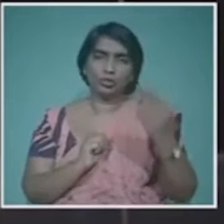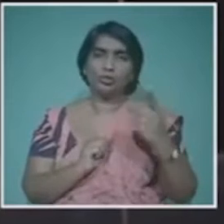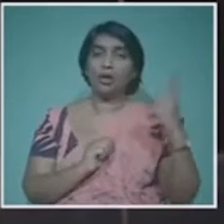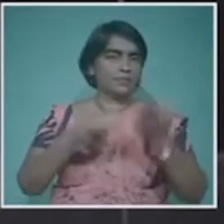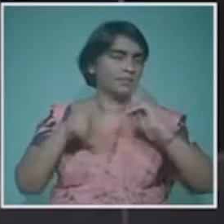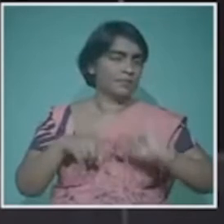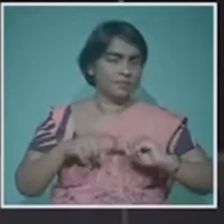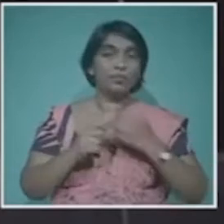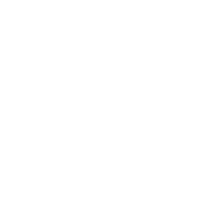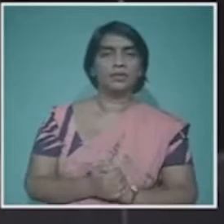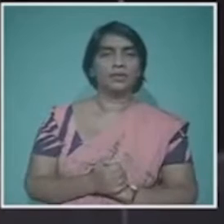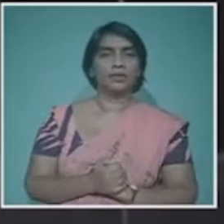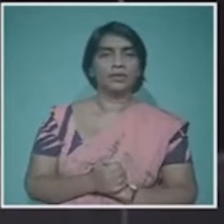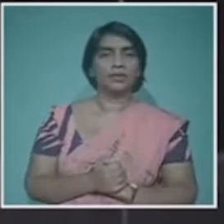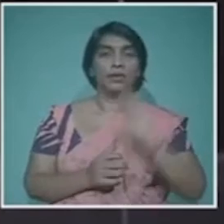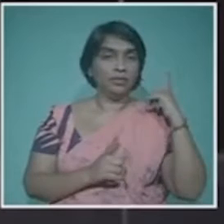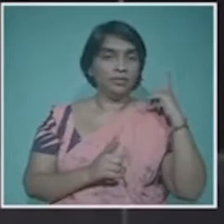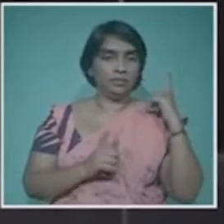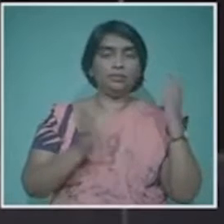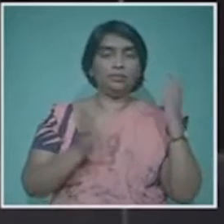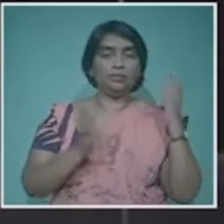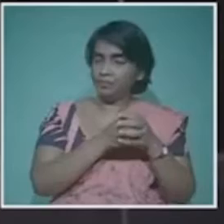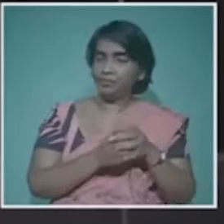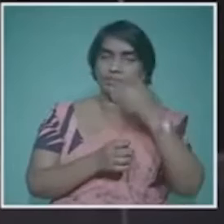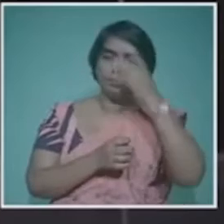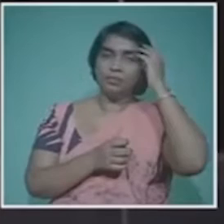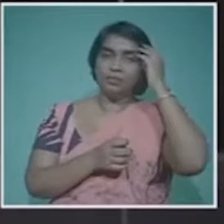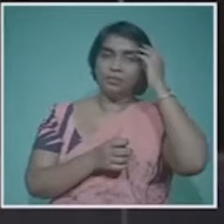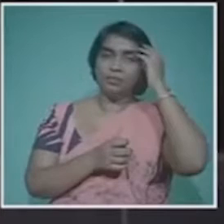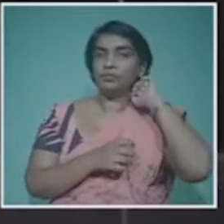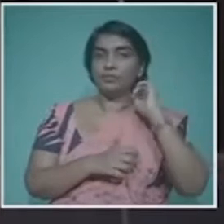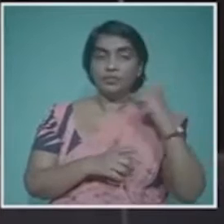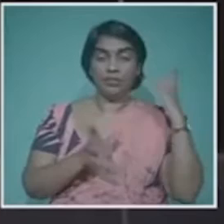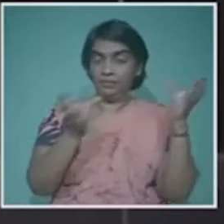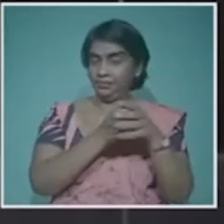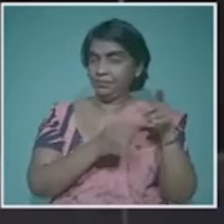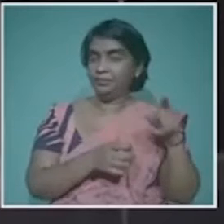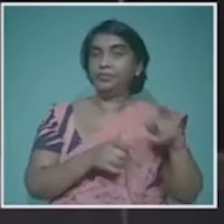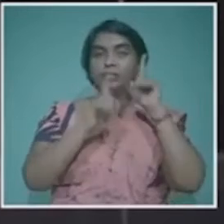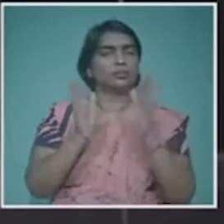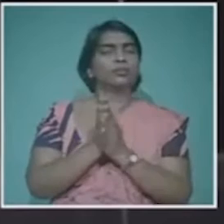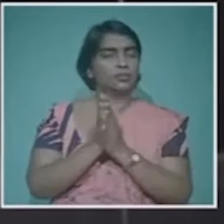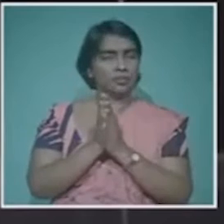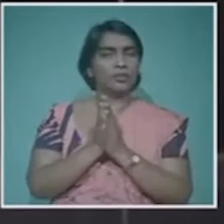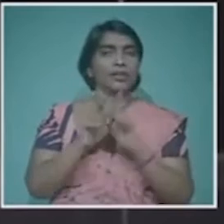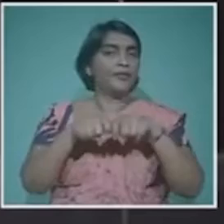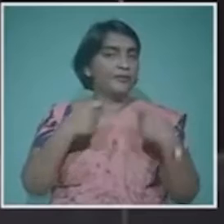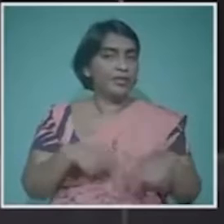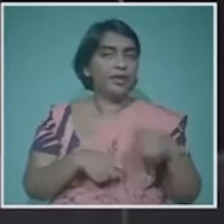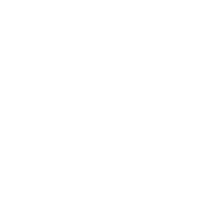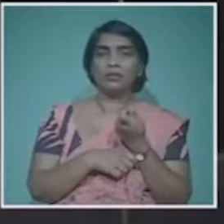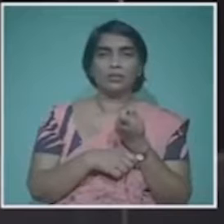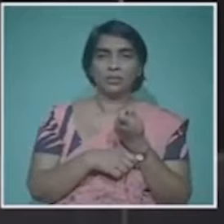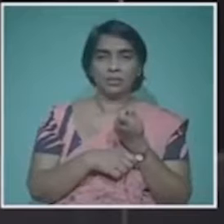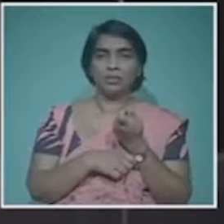යුද හමුදාවට පොලිසියට විශේෂ කාර්ය බල මණ්ඩලයට විශේෂ කාර්ය බලකායට මේ කට්ටියට වියදම් කරන